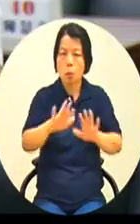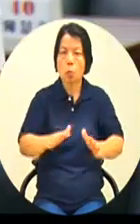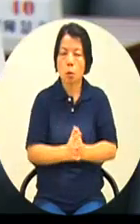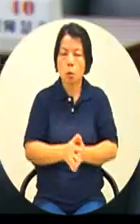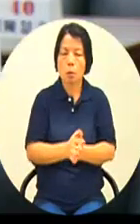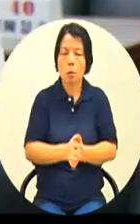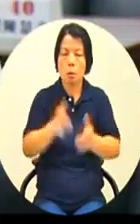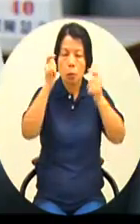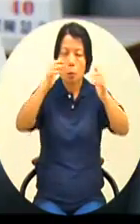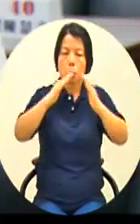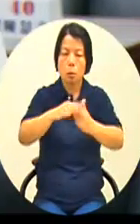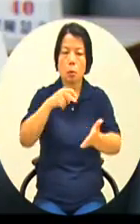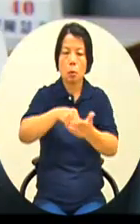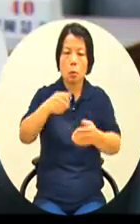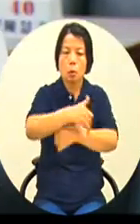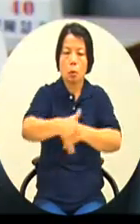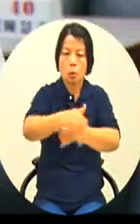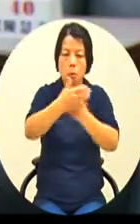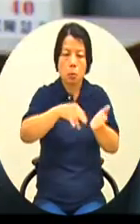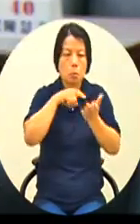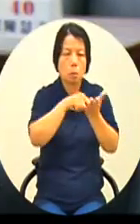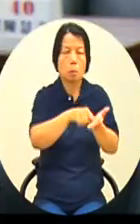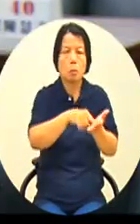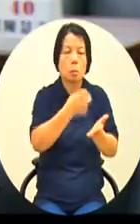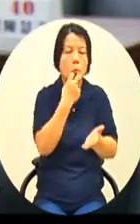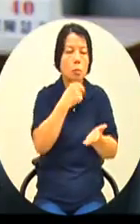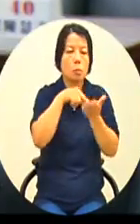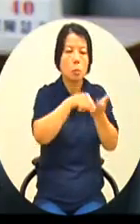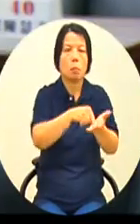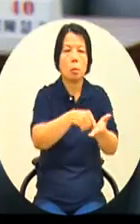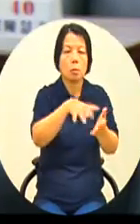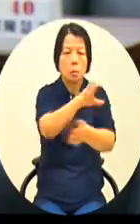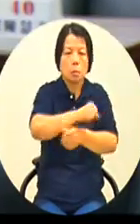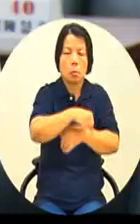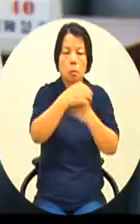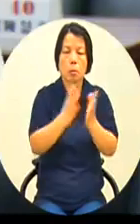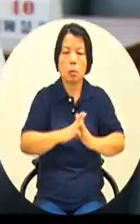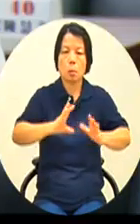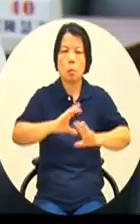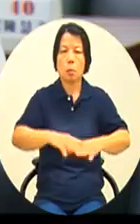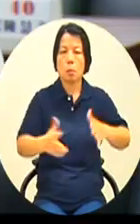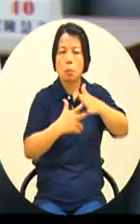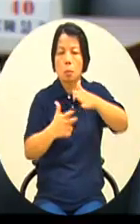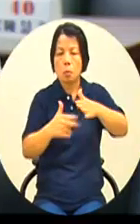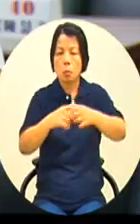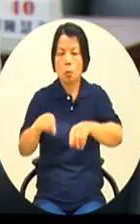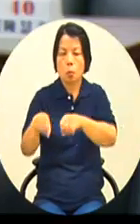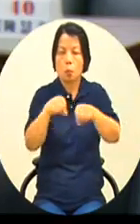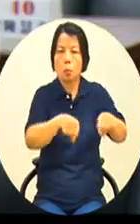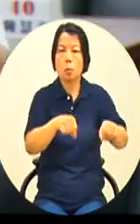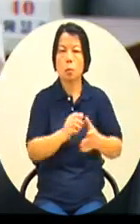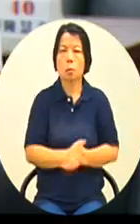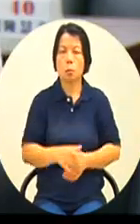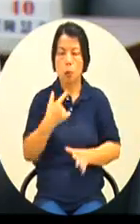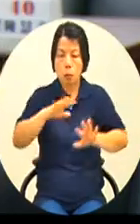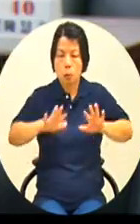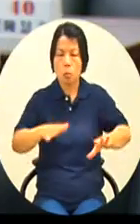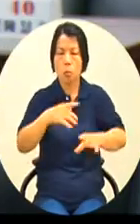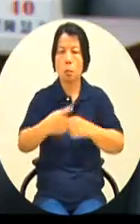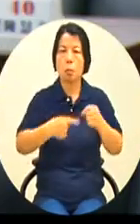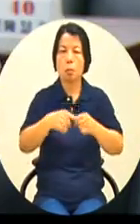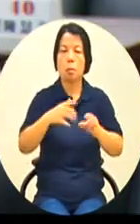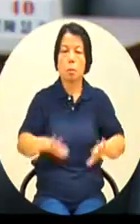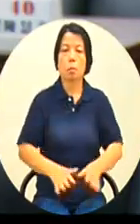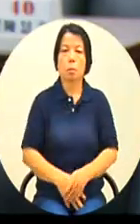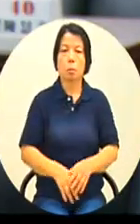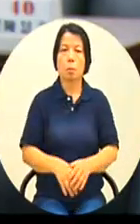紧去伫中央较紧征收。啊，若无一拖吼，拄啊到国道七号同款啊。国道七号，我若讲今年吴敦